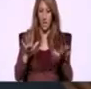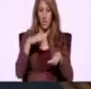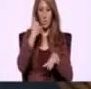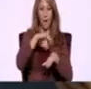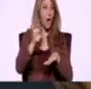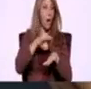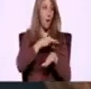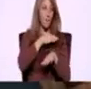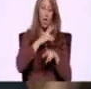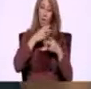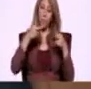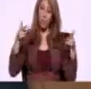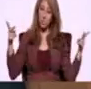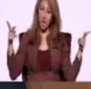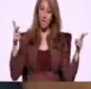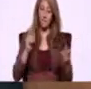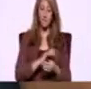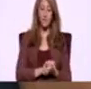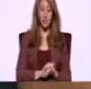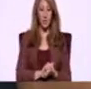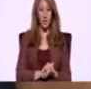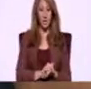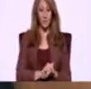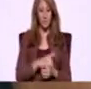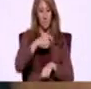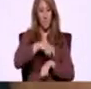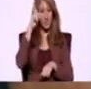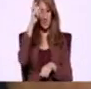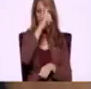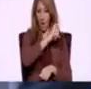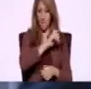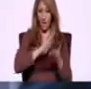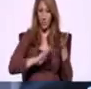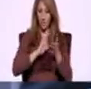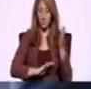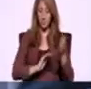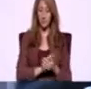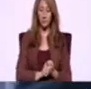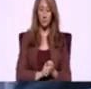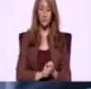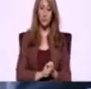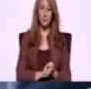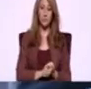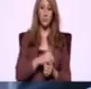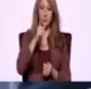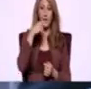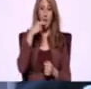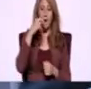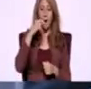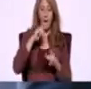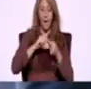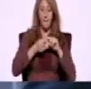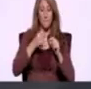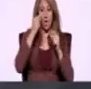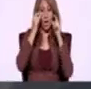بمختلف التخصصات ما عدا الأمراض المزمنة. أما مؤسسة إبصار فستجري عمليات